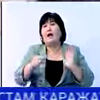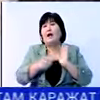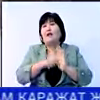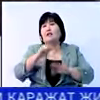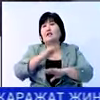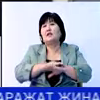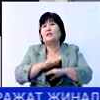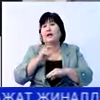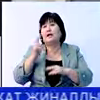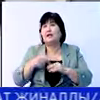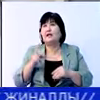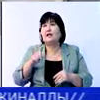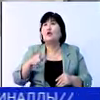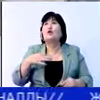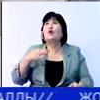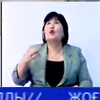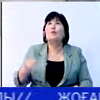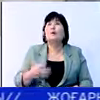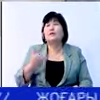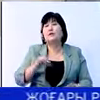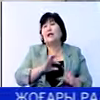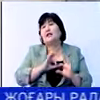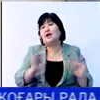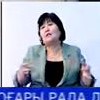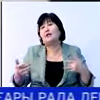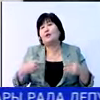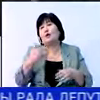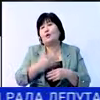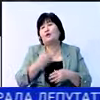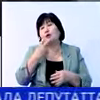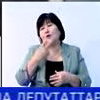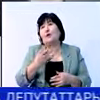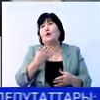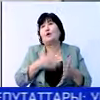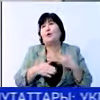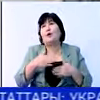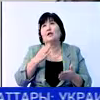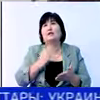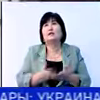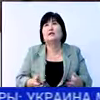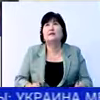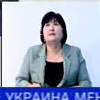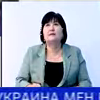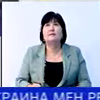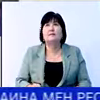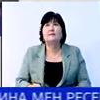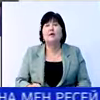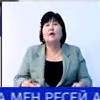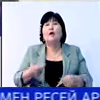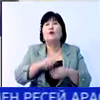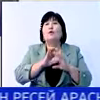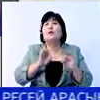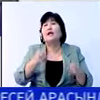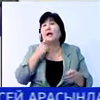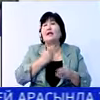кейін келіп, сол баламыздың осындай тамаша қойылым қойған рөлін көріп, қуанышымыз қойнымызға сыймай тұр. Өте керемет